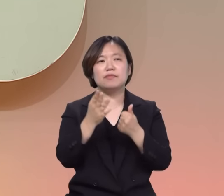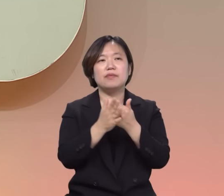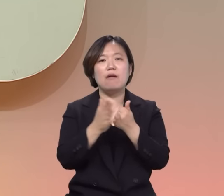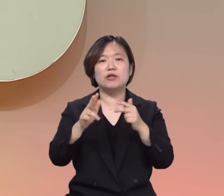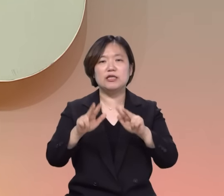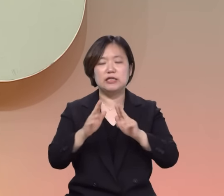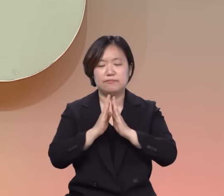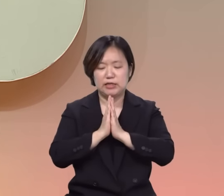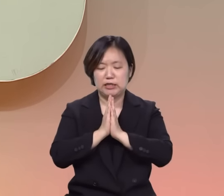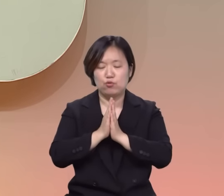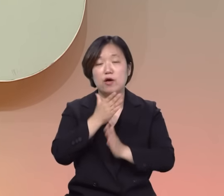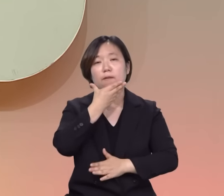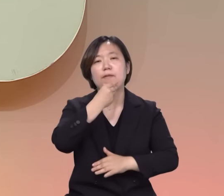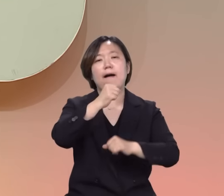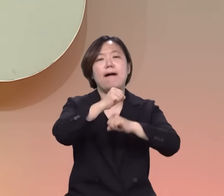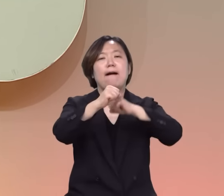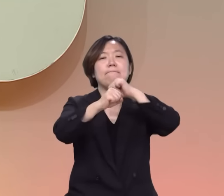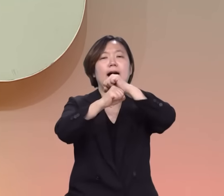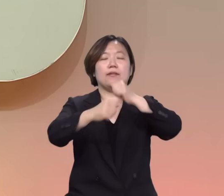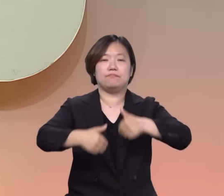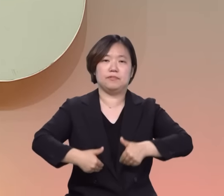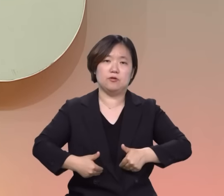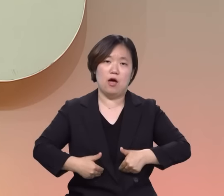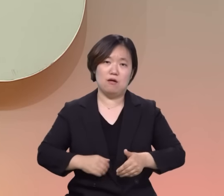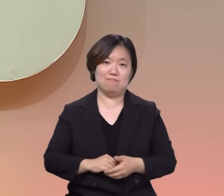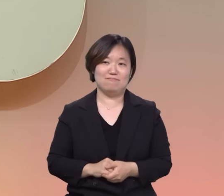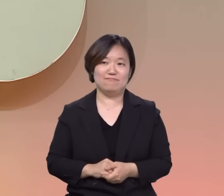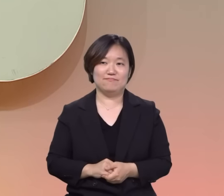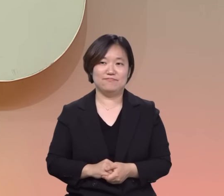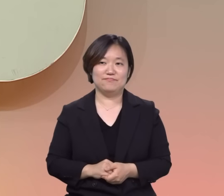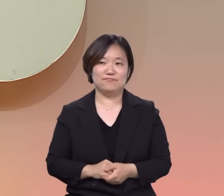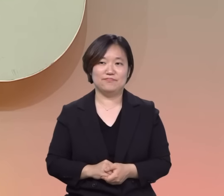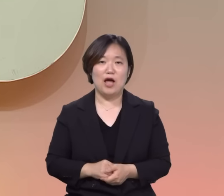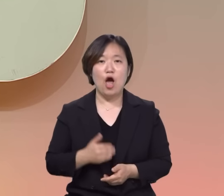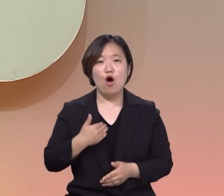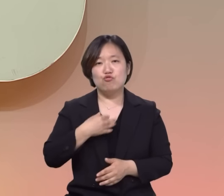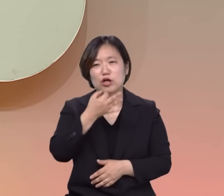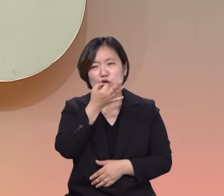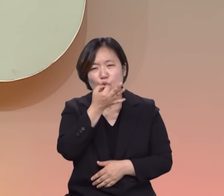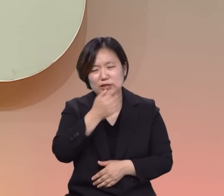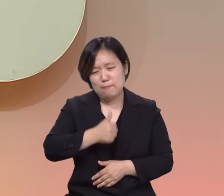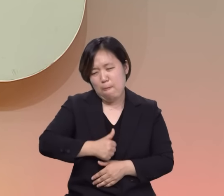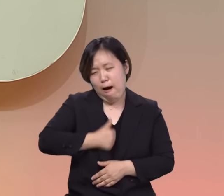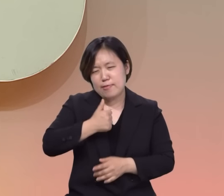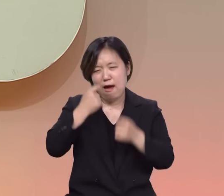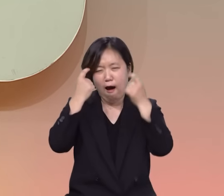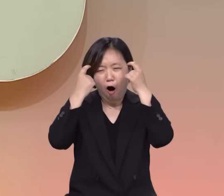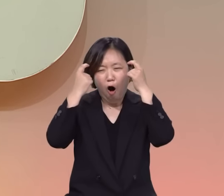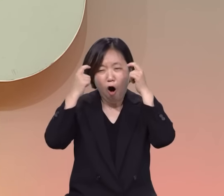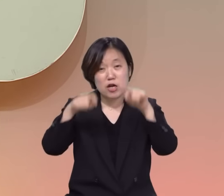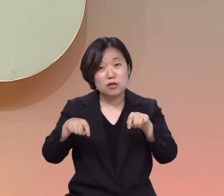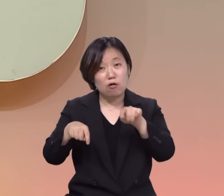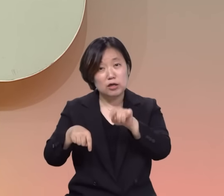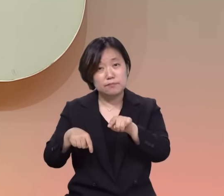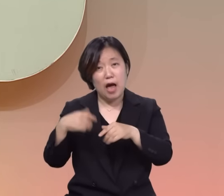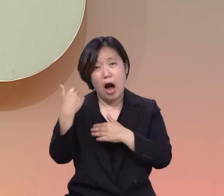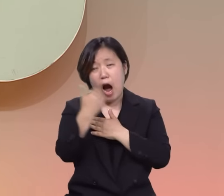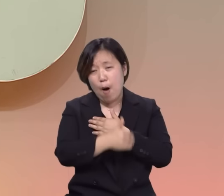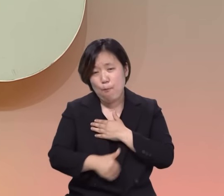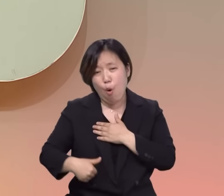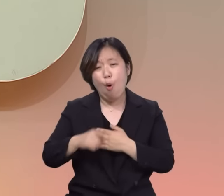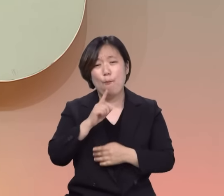때문에 우리 중생이 시작 없는 옛적부터 탐욕과 성냄과 어리석음으로 몸과